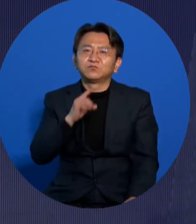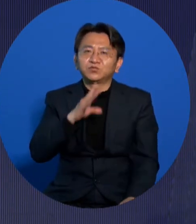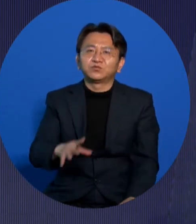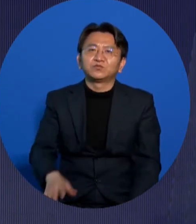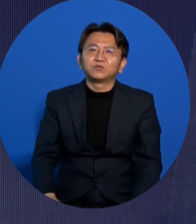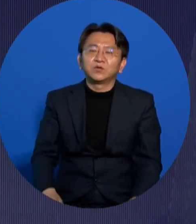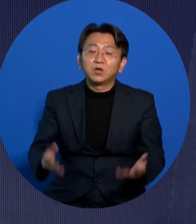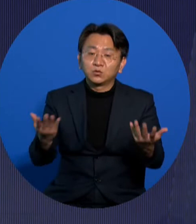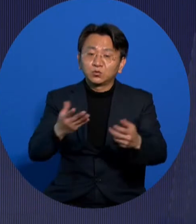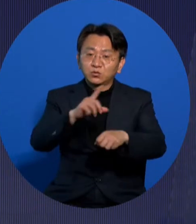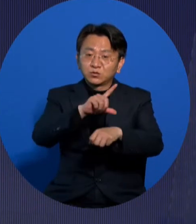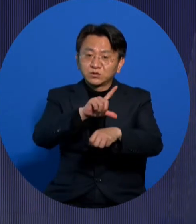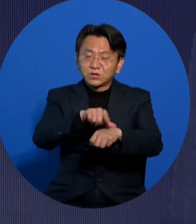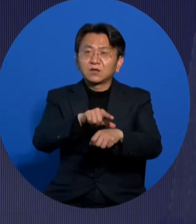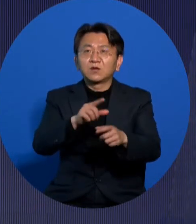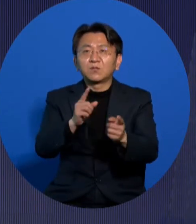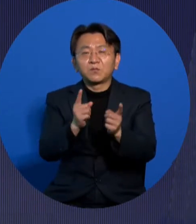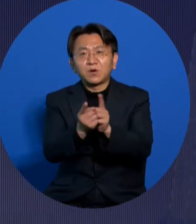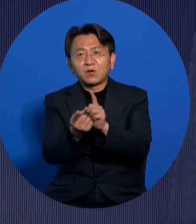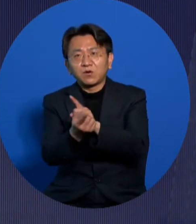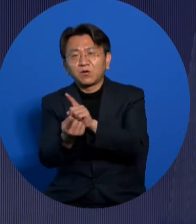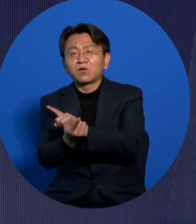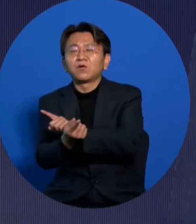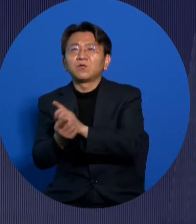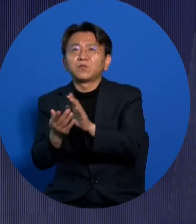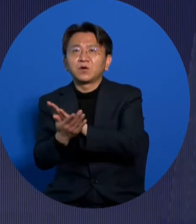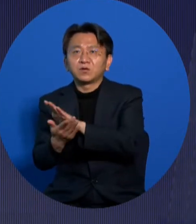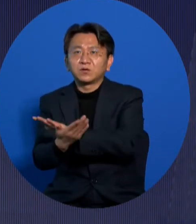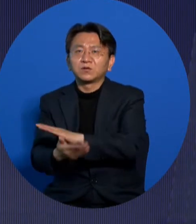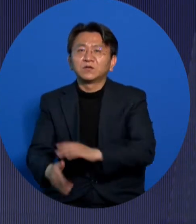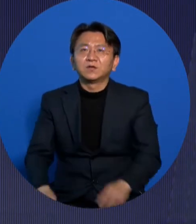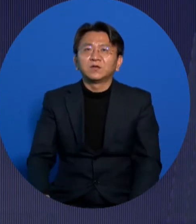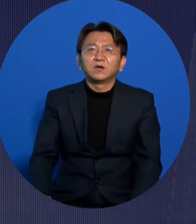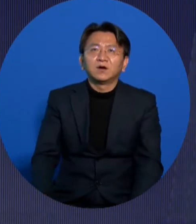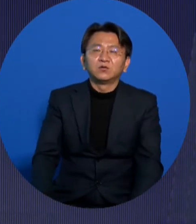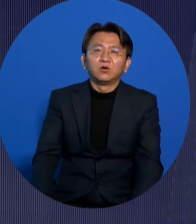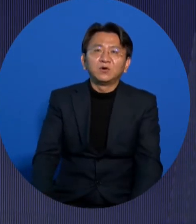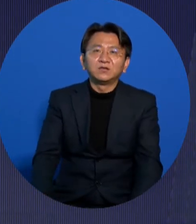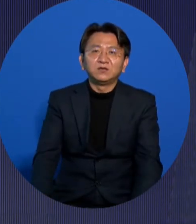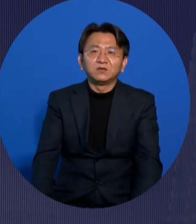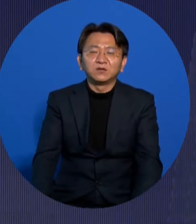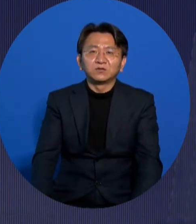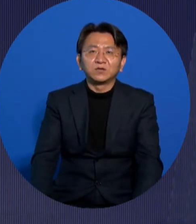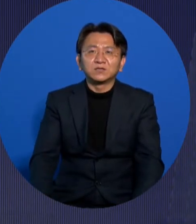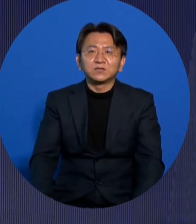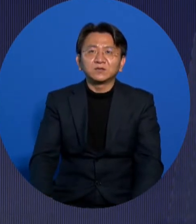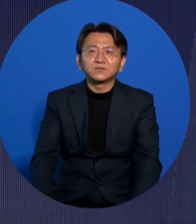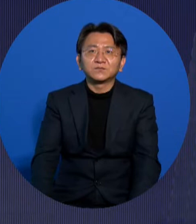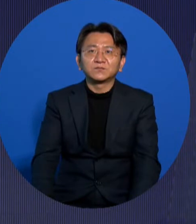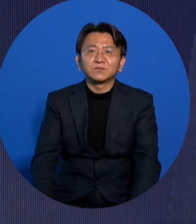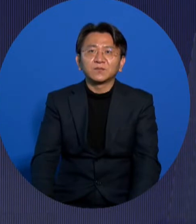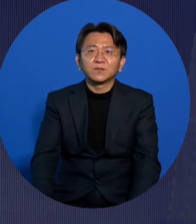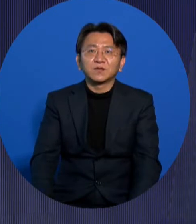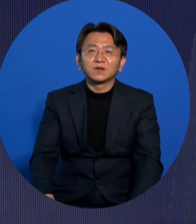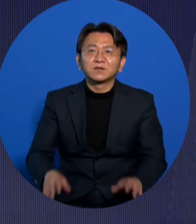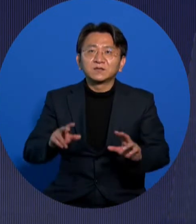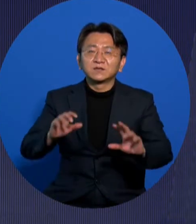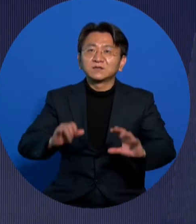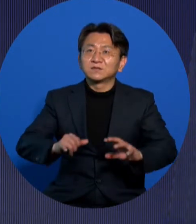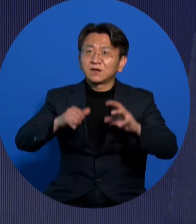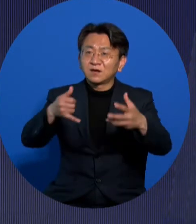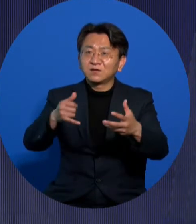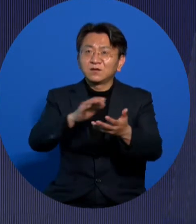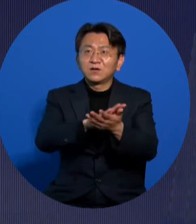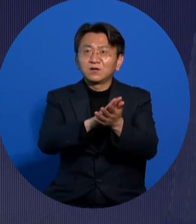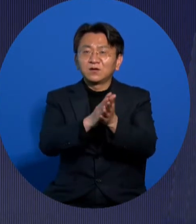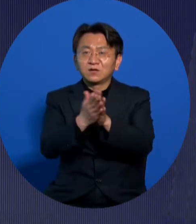변화를 위한 여러 논의가 필요한 시기에 도달했다라고 생각됩니다. 우리가 이 세계를 바꾸기